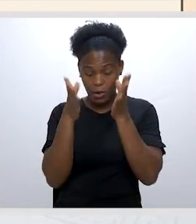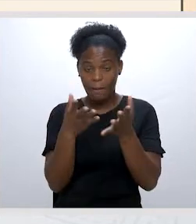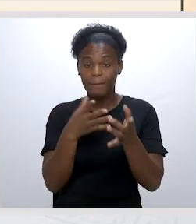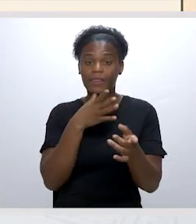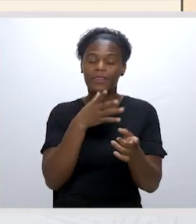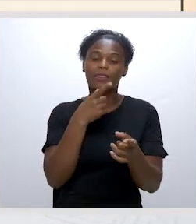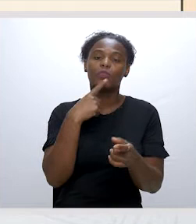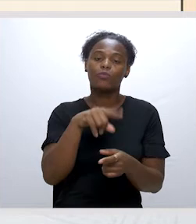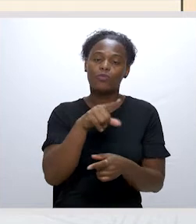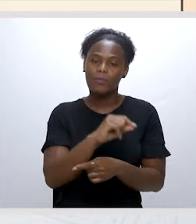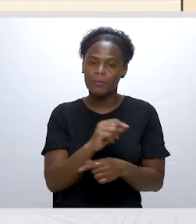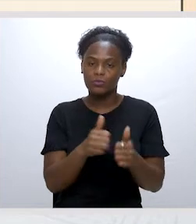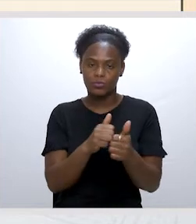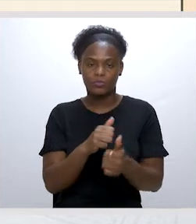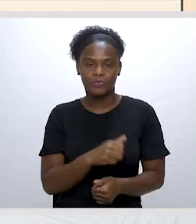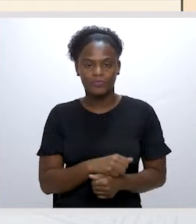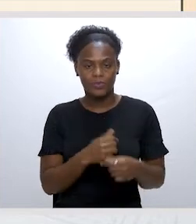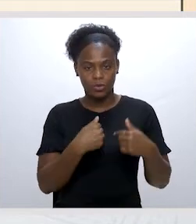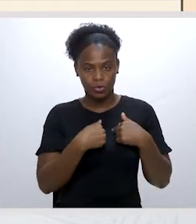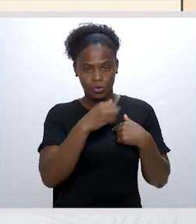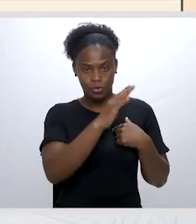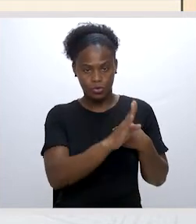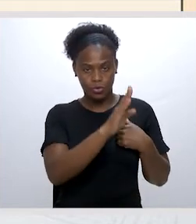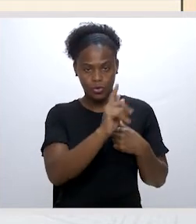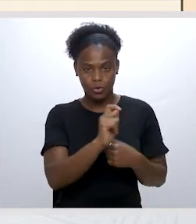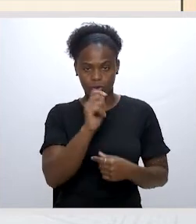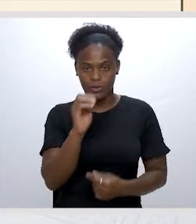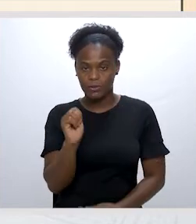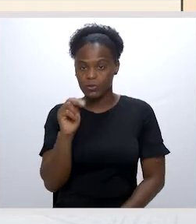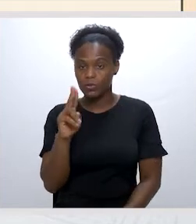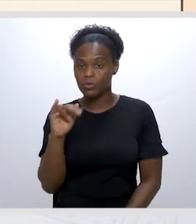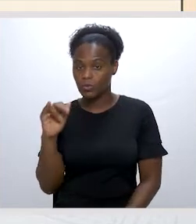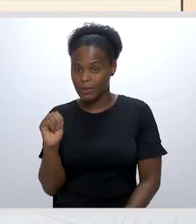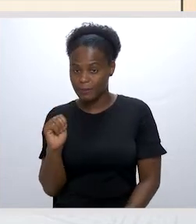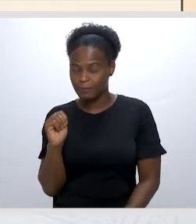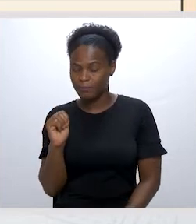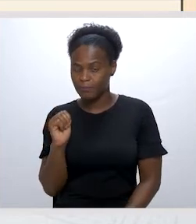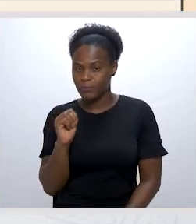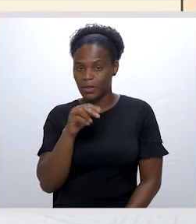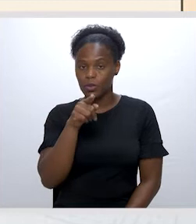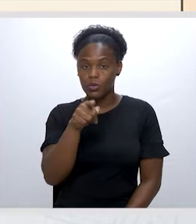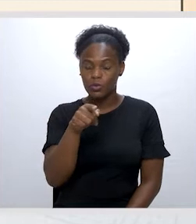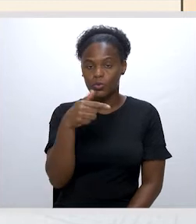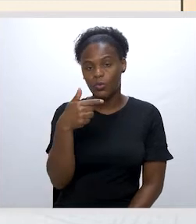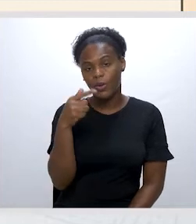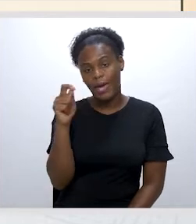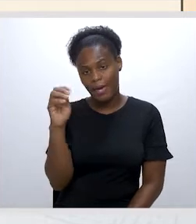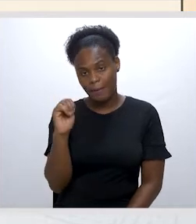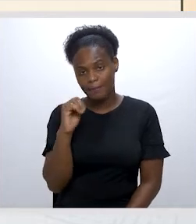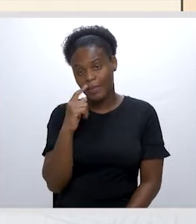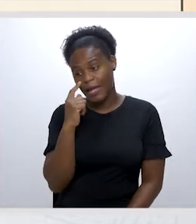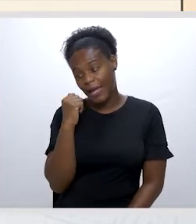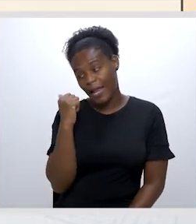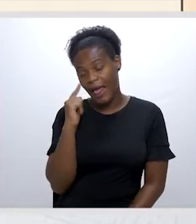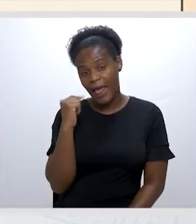répétez. Je suis, tu es, il est